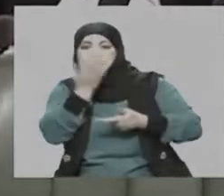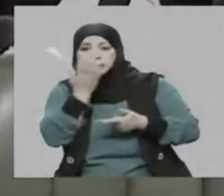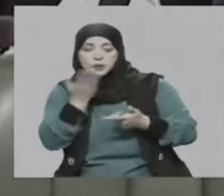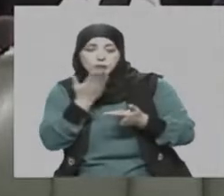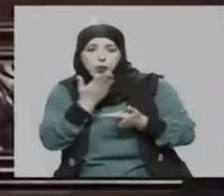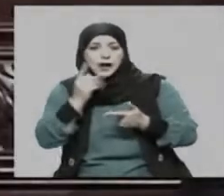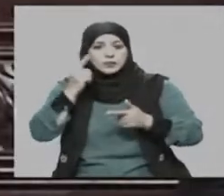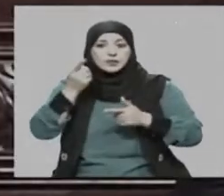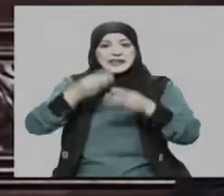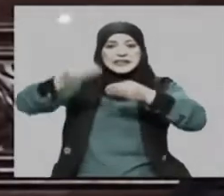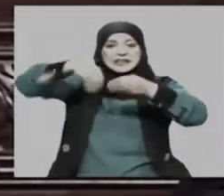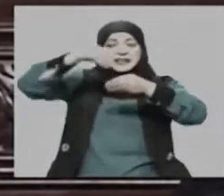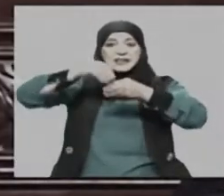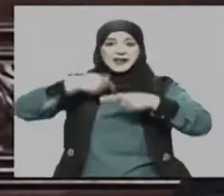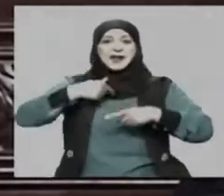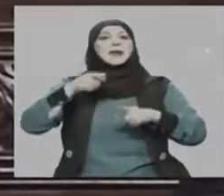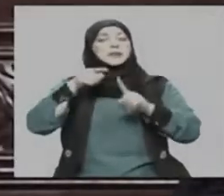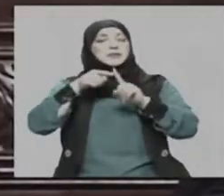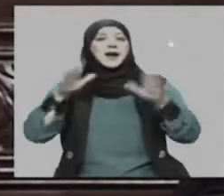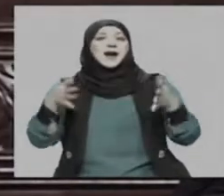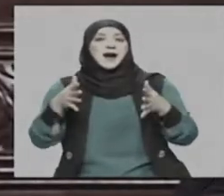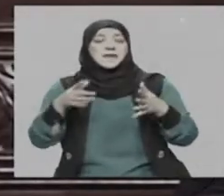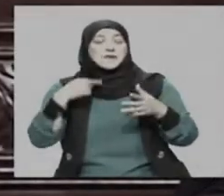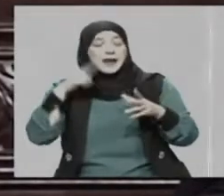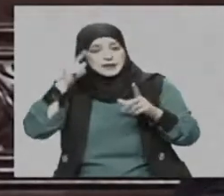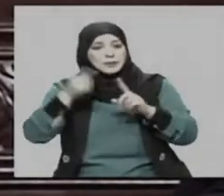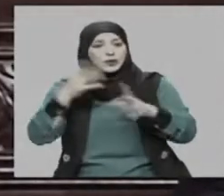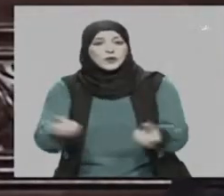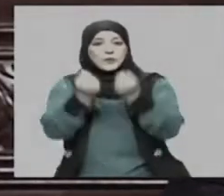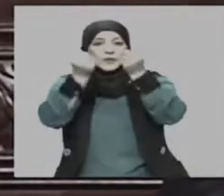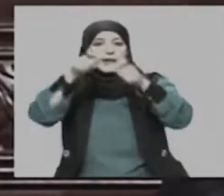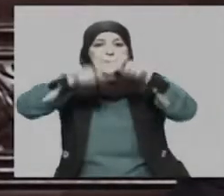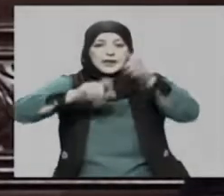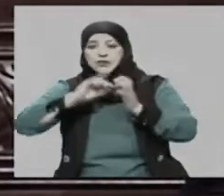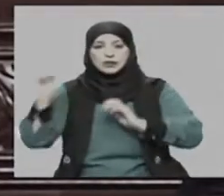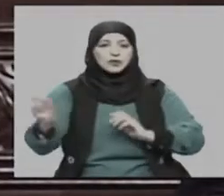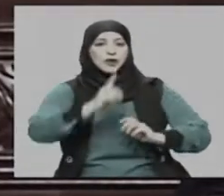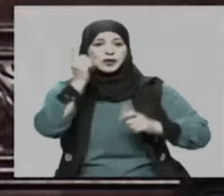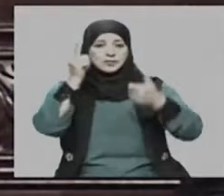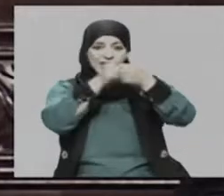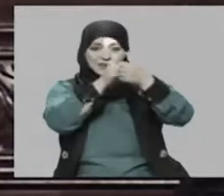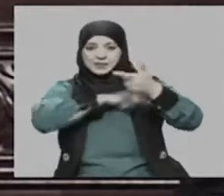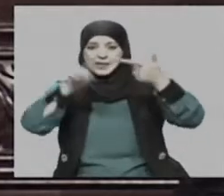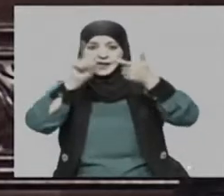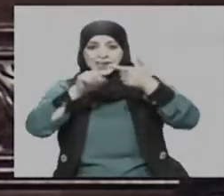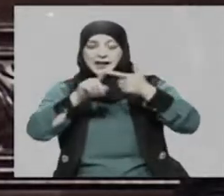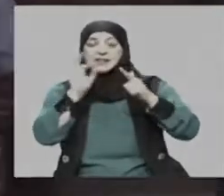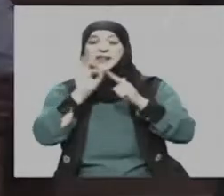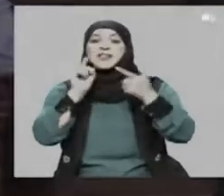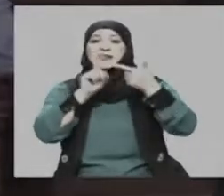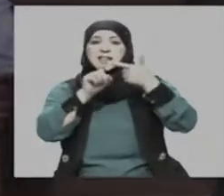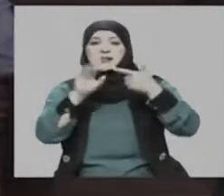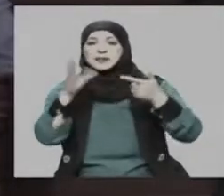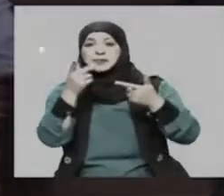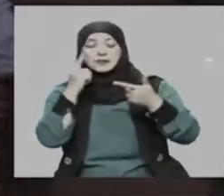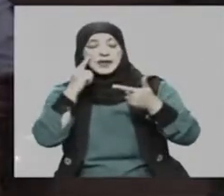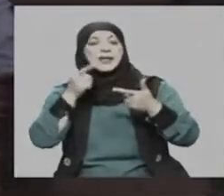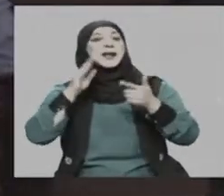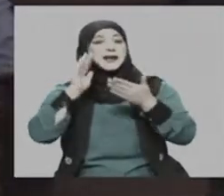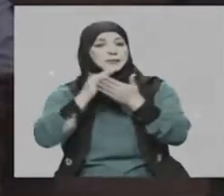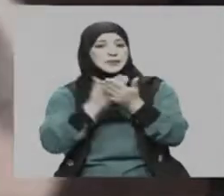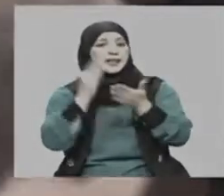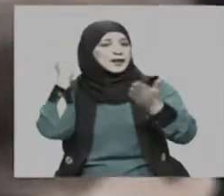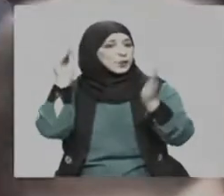العدد اللي عندنا. هذاك كان الهدف الأولاني متاعنا. الهدف الثاني اللي رسمناه وقلناه وعملناه